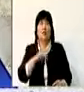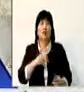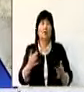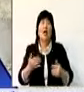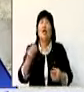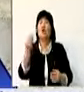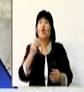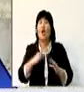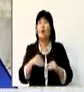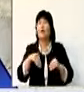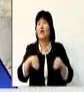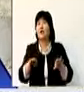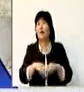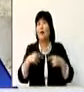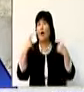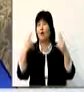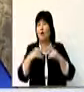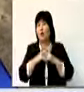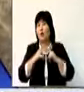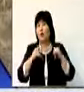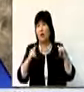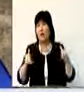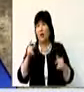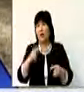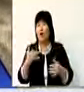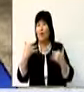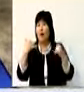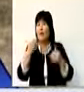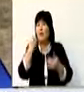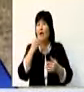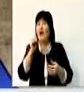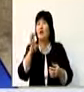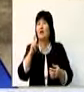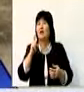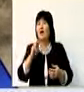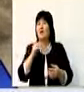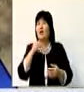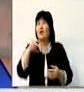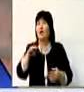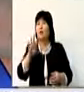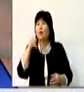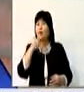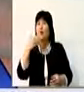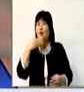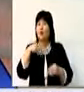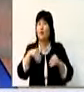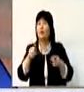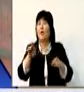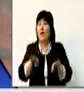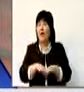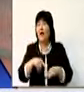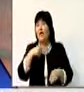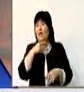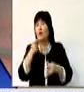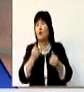Шиелі ауданында егіспен қатар төрт түлікті түлетіп отырған кәсіпкерлер бар. Мәселен, Асылхан шаруа қожалығы 2004 жылдан бері күріш егумен қатар ет және